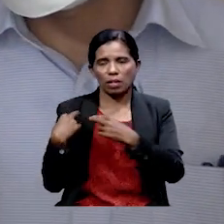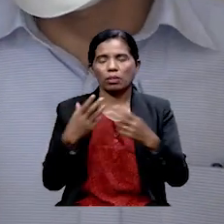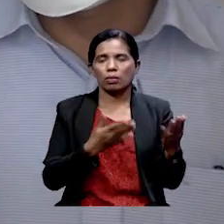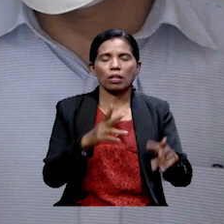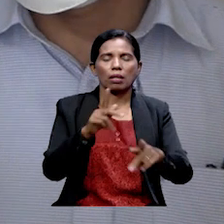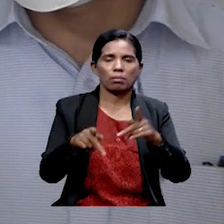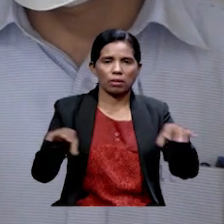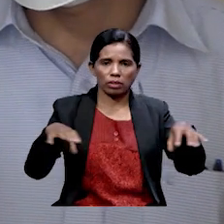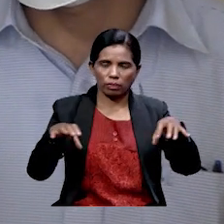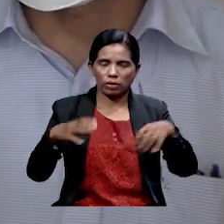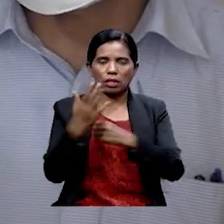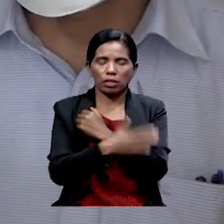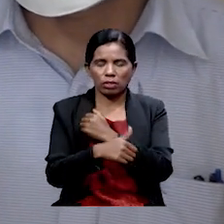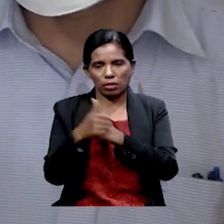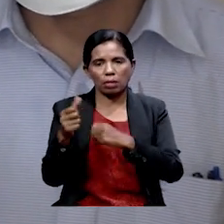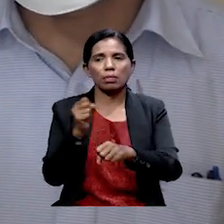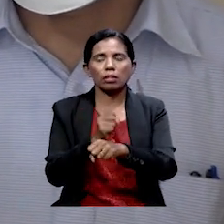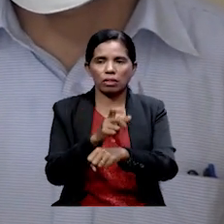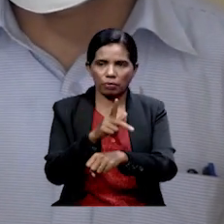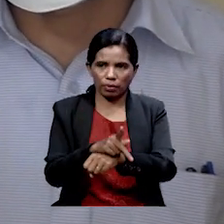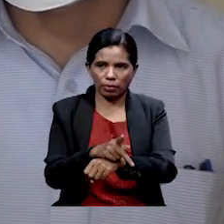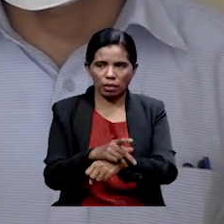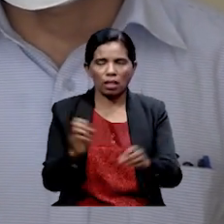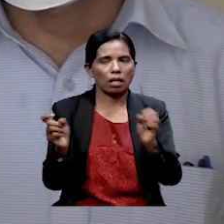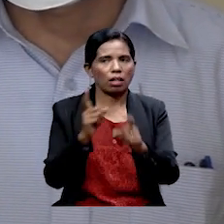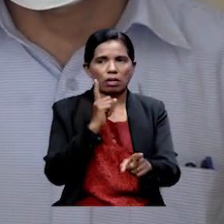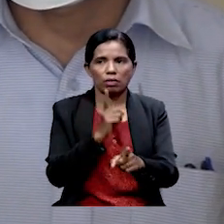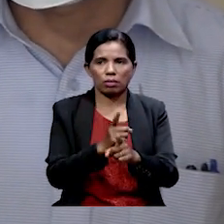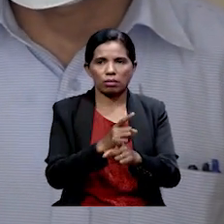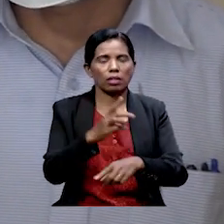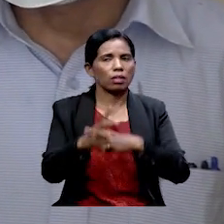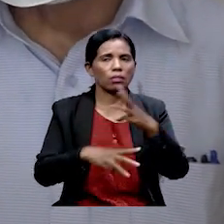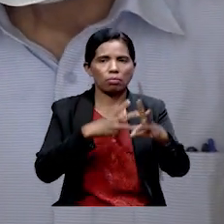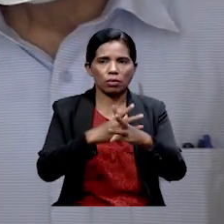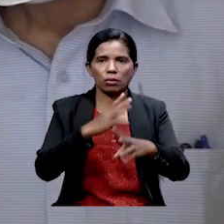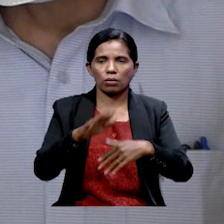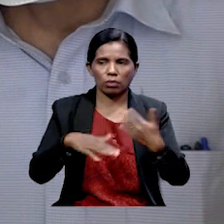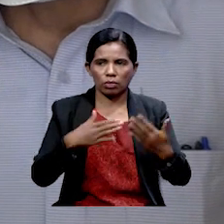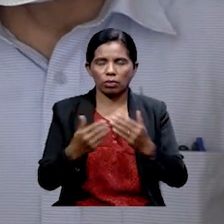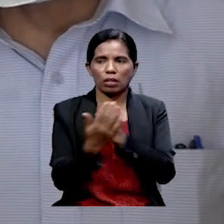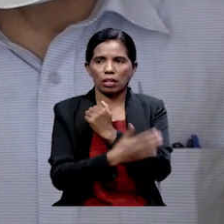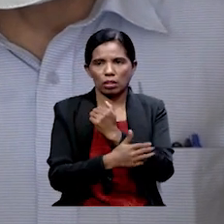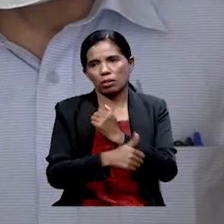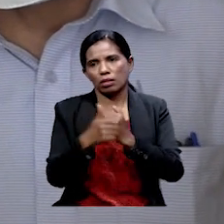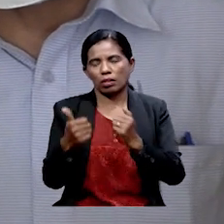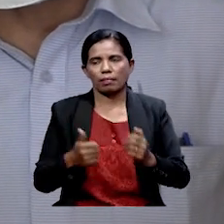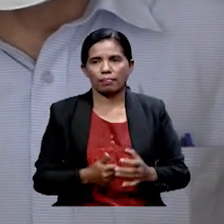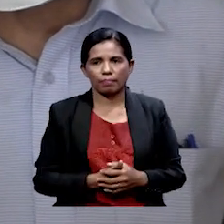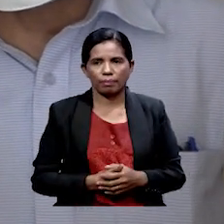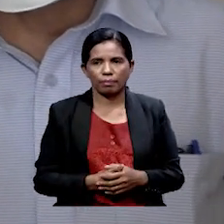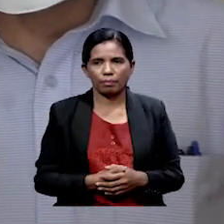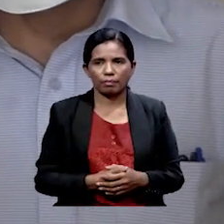iha ministeru selselu. Ane katak buat lalos. Iha mundu hoto tu. Ansa rai selu kare ema dian dep naker.